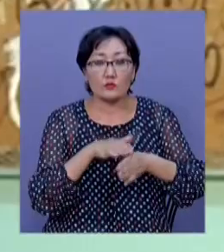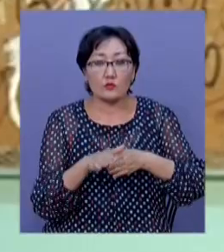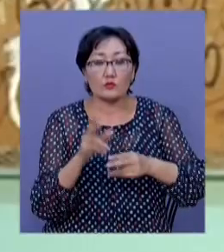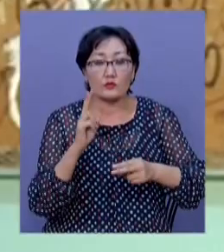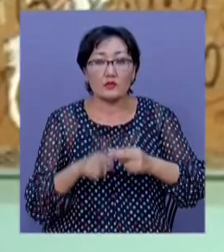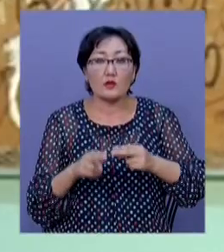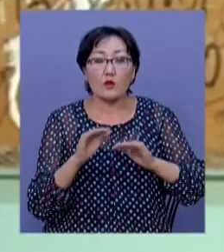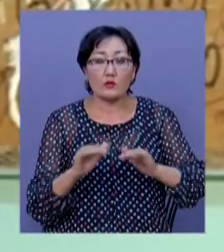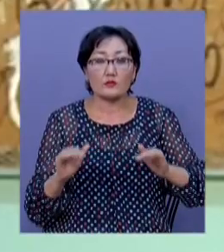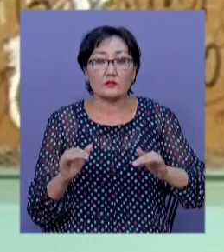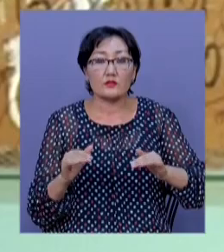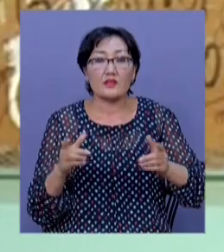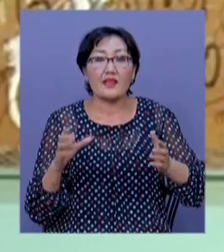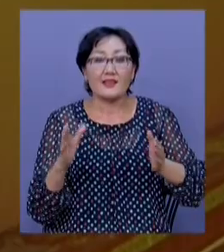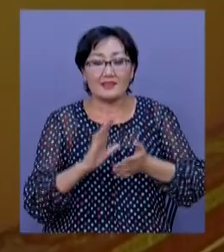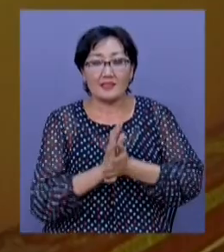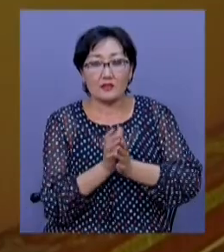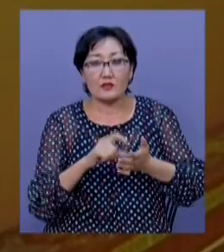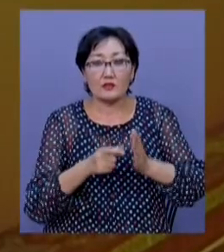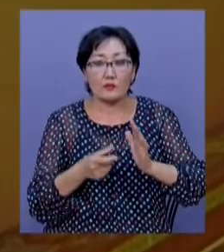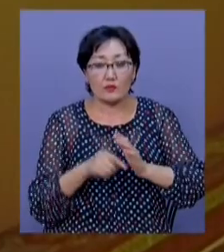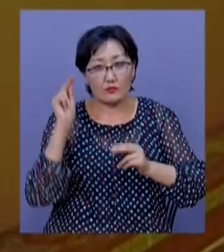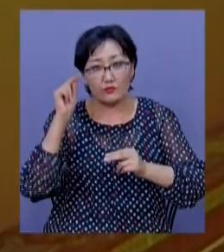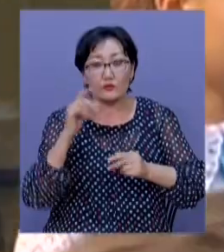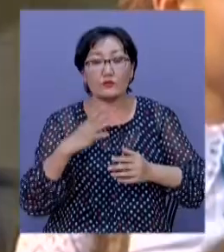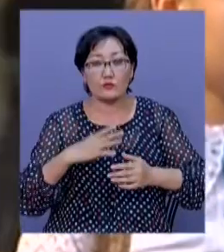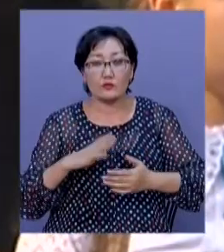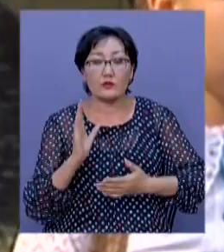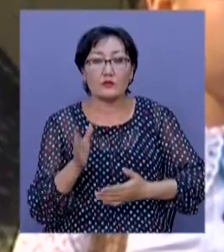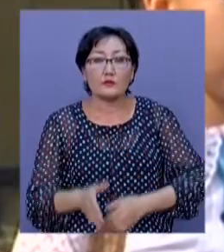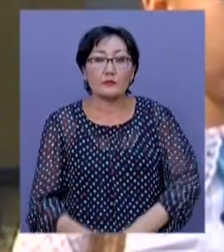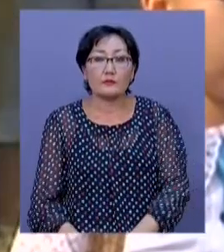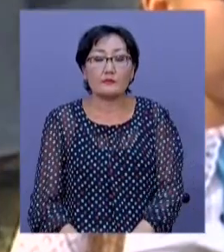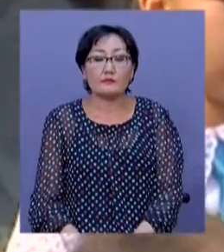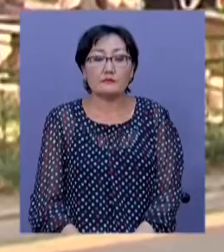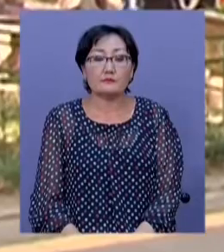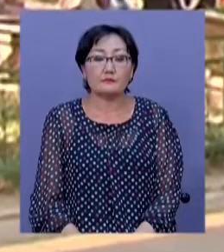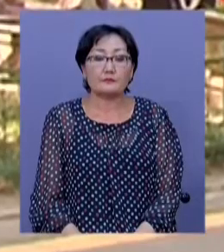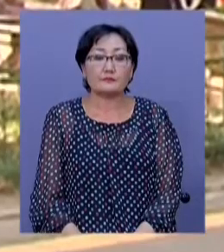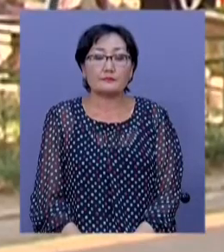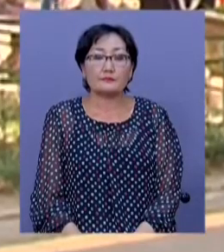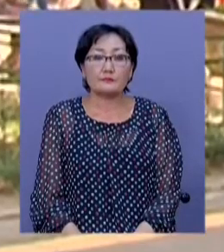аяқталғанға дейін оқушылардың тар кабинетте сабаққа қатыса тұруларына тура келеді. Қуан Нұрақын, Ғани Қалуов, Алматы телеарнасы.